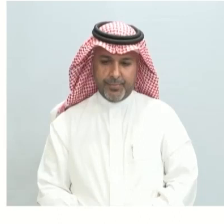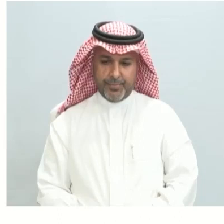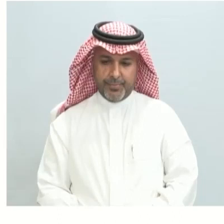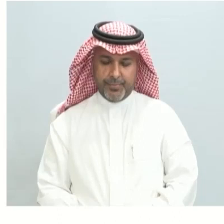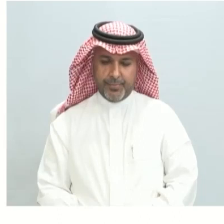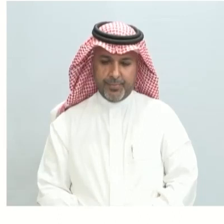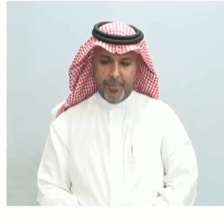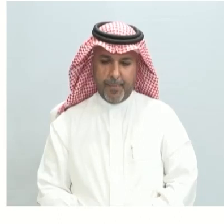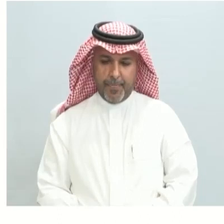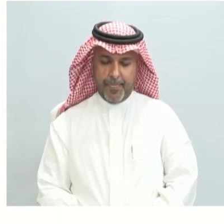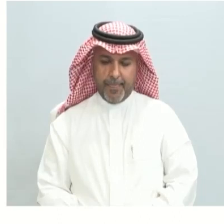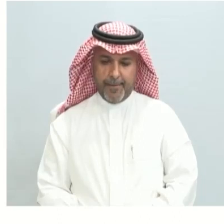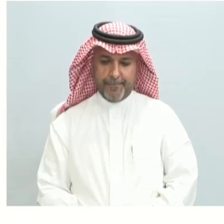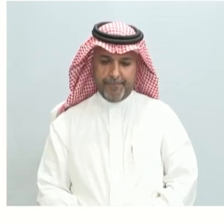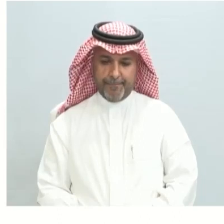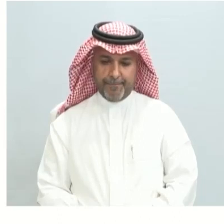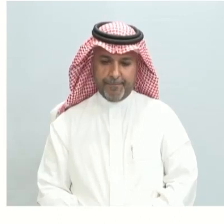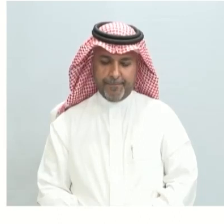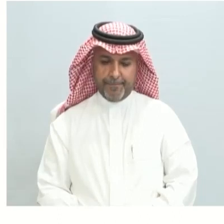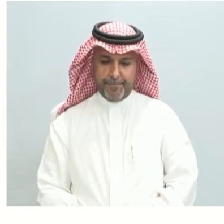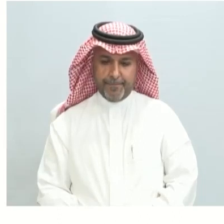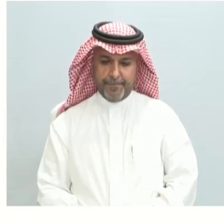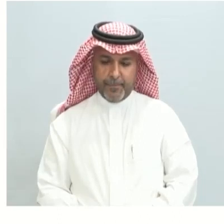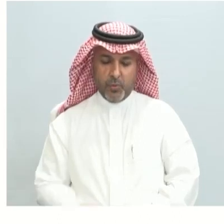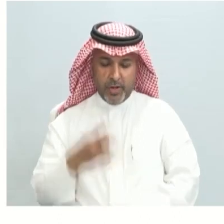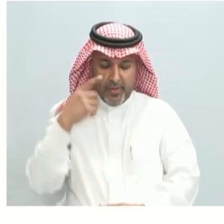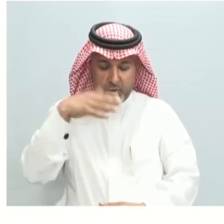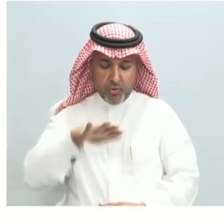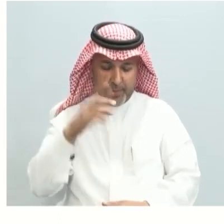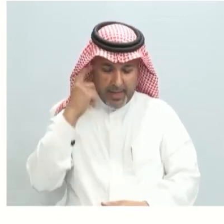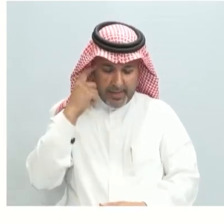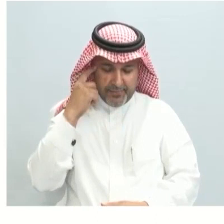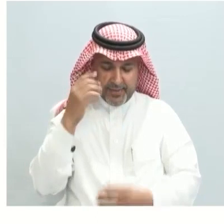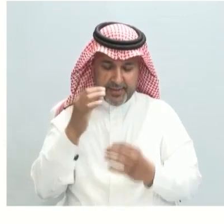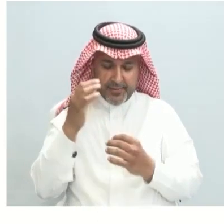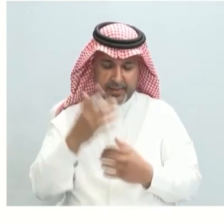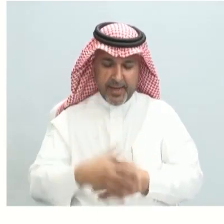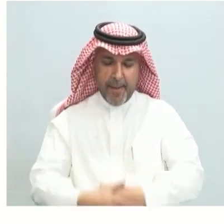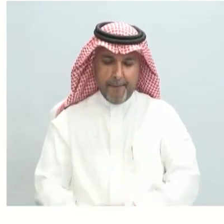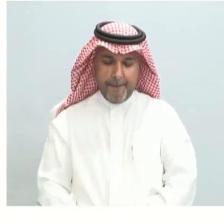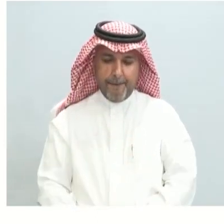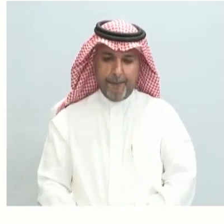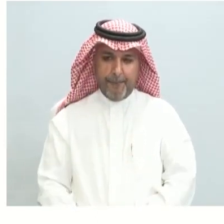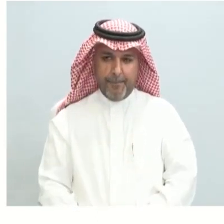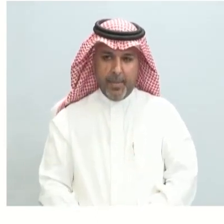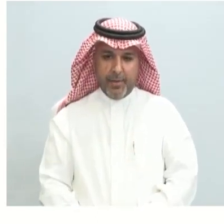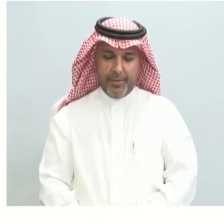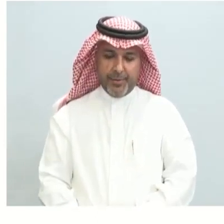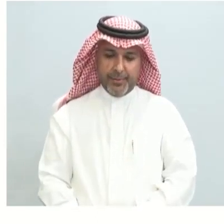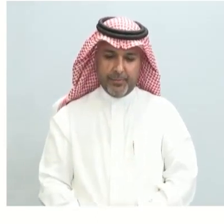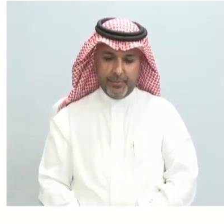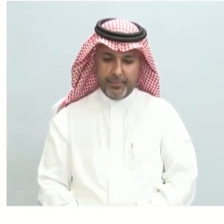السمعية ويمكن للفيلة سماع الأصوات تحت السمعية التي يصل ترددها إلى 5 هيرتز أو خمس دورات لكل